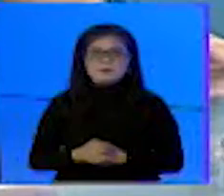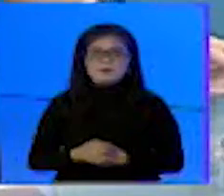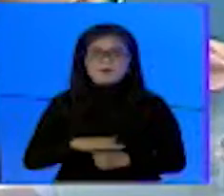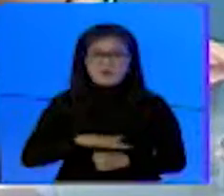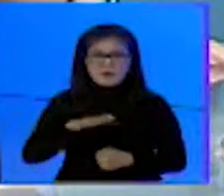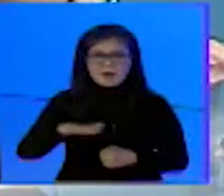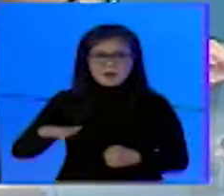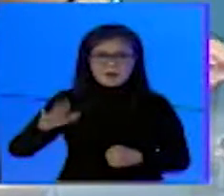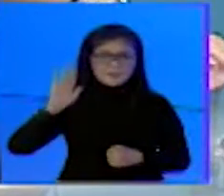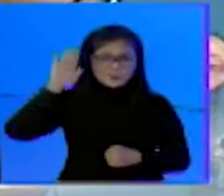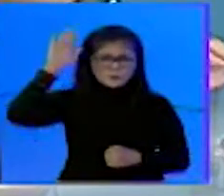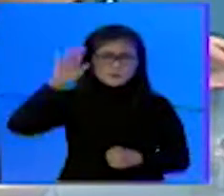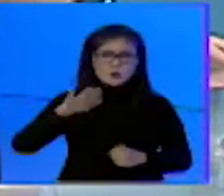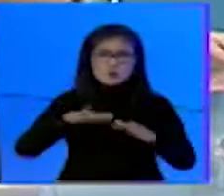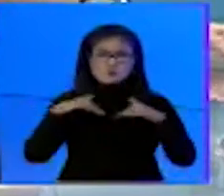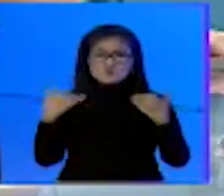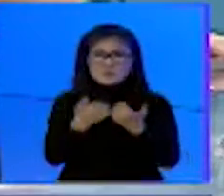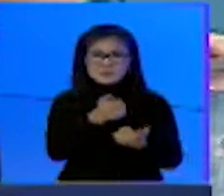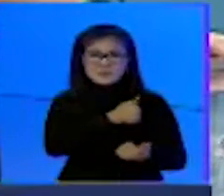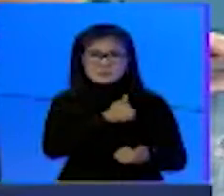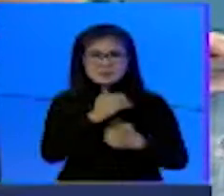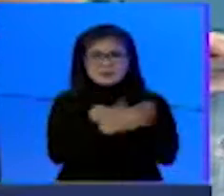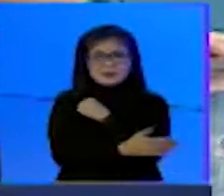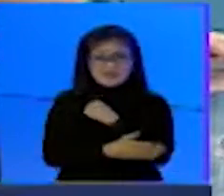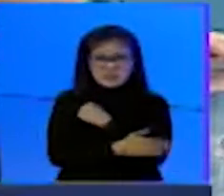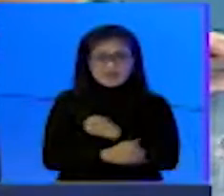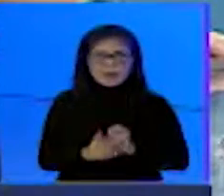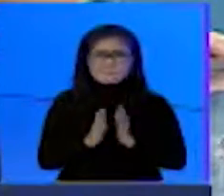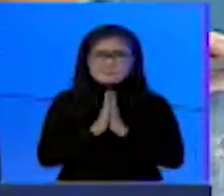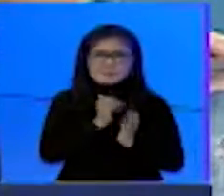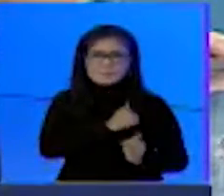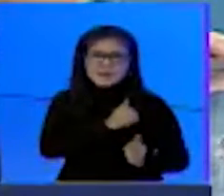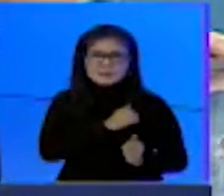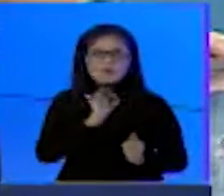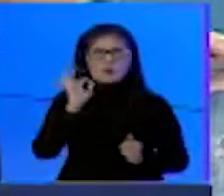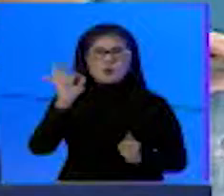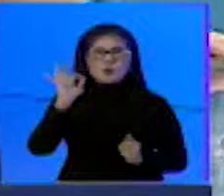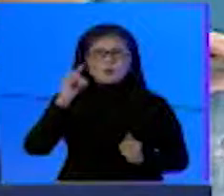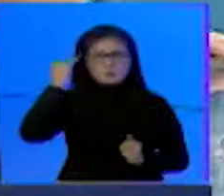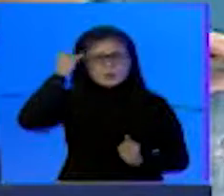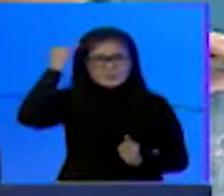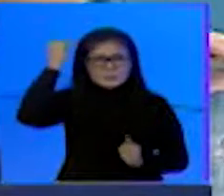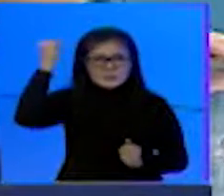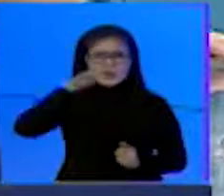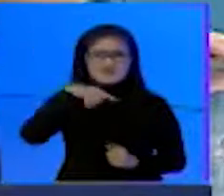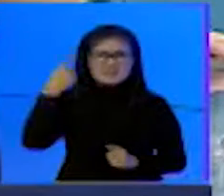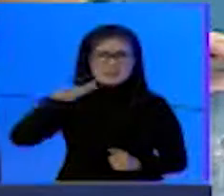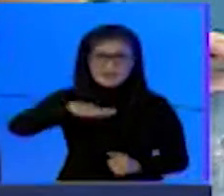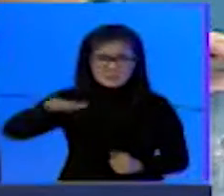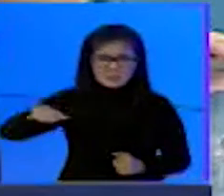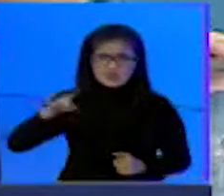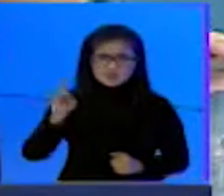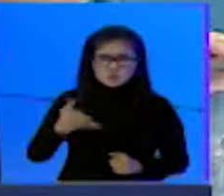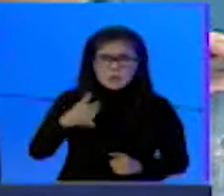Pemirsa, menjadi anak yang berguna bagi nusa, bangsa, dan negara serta berbakti pada orang tua tentu menjadi impian setiap anak. Tidak terkecuali